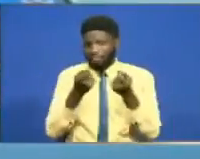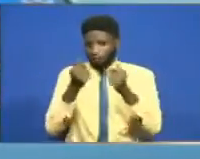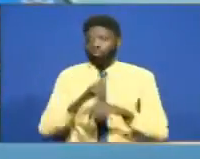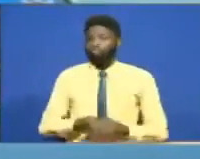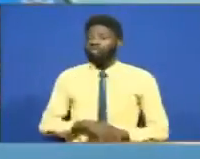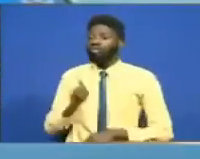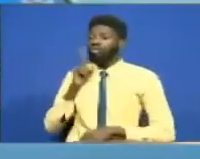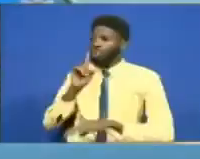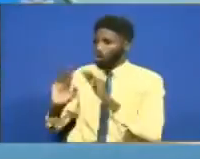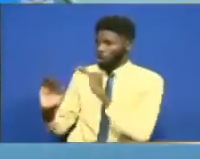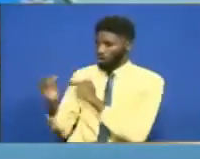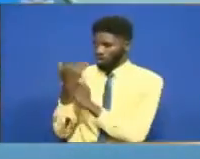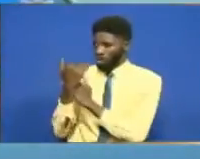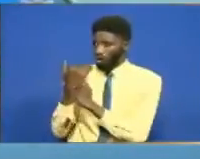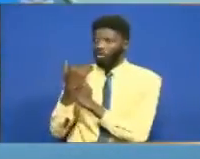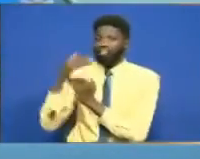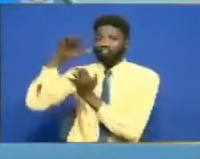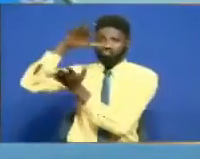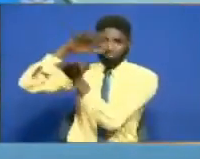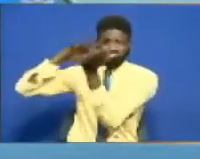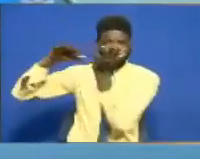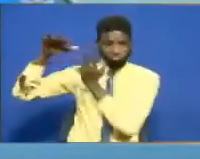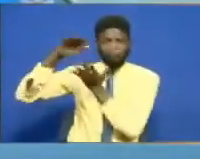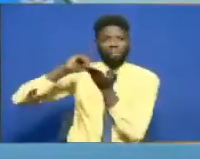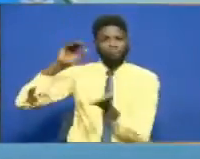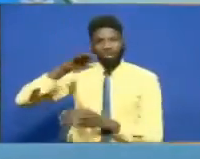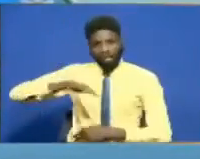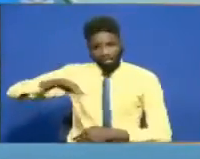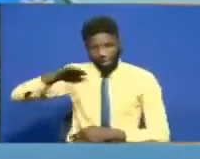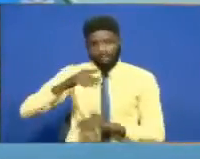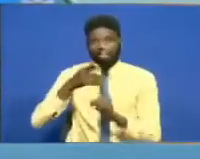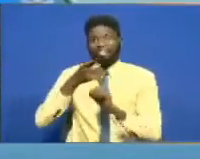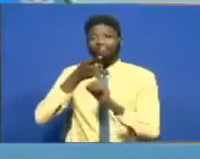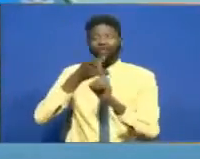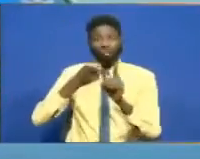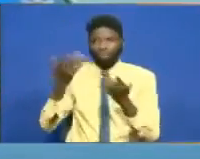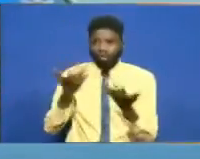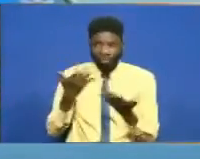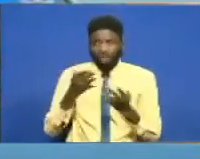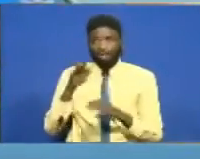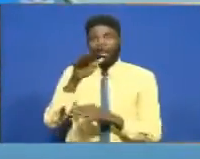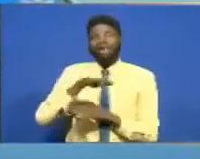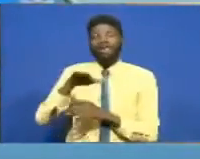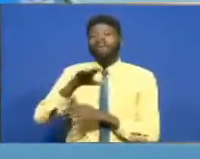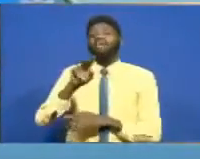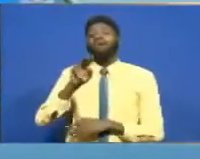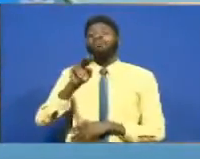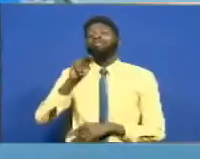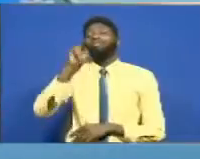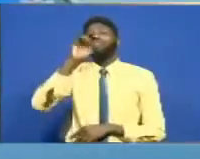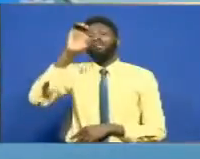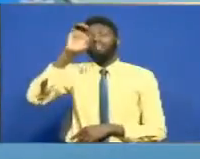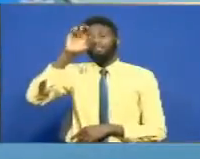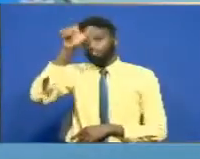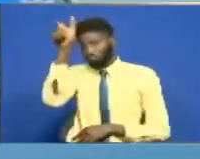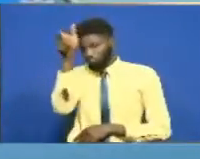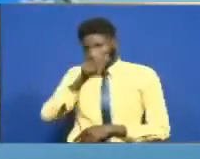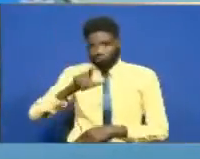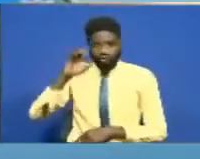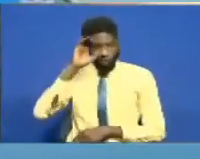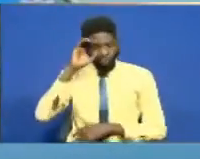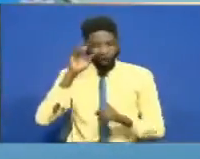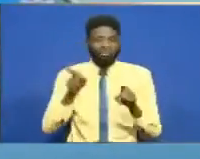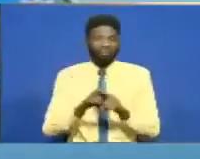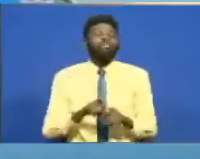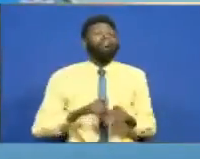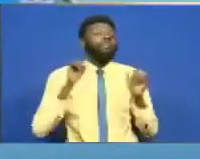kwamba hali ya mawingu itatanda katika maeneo mengi ya nchi kuanzia kaskazini mashariki hadi katika mwambao wa pwani. Lakini kuna uwezekano wa rasharasha za